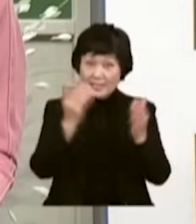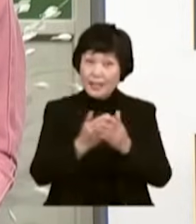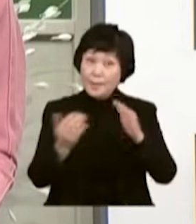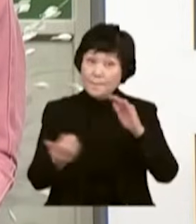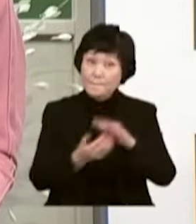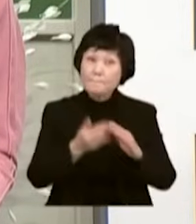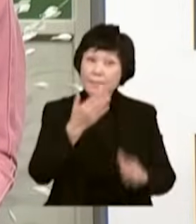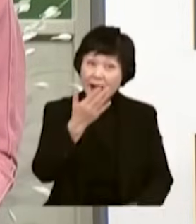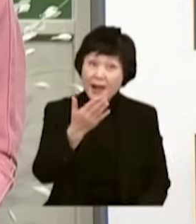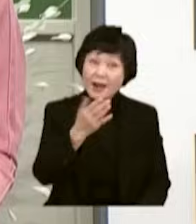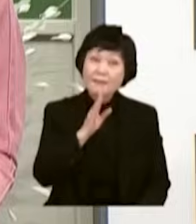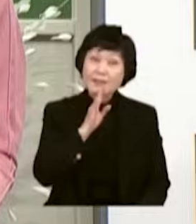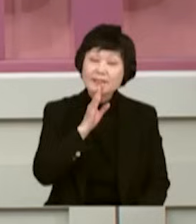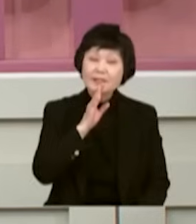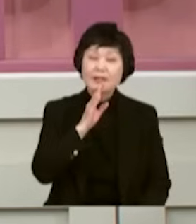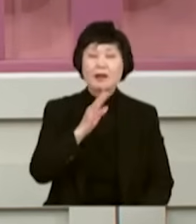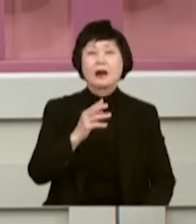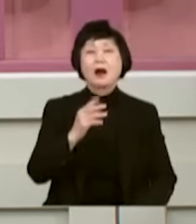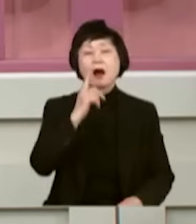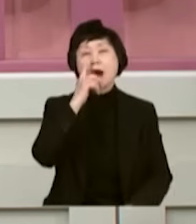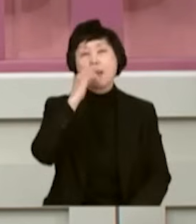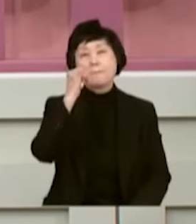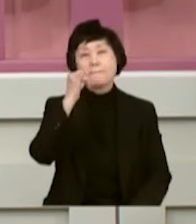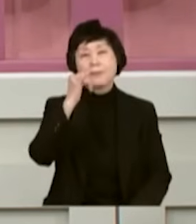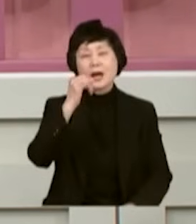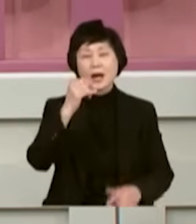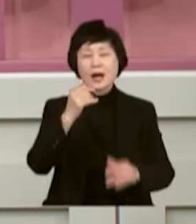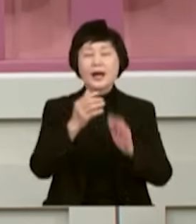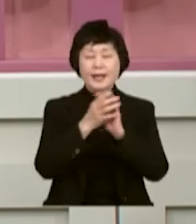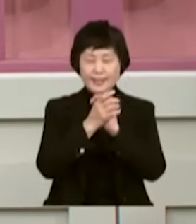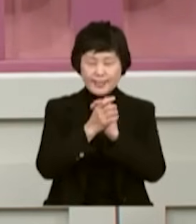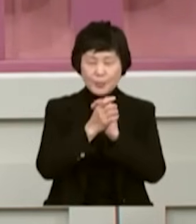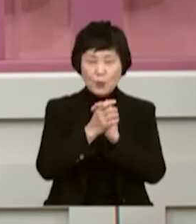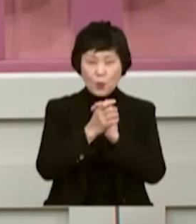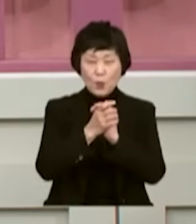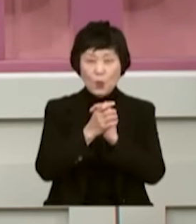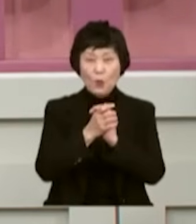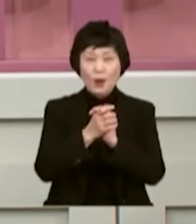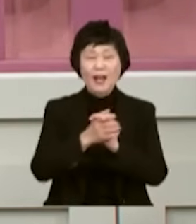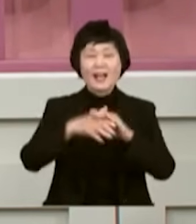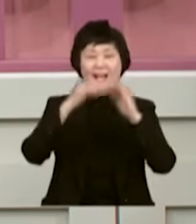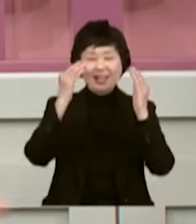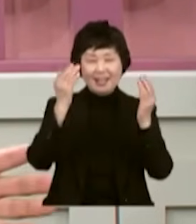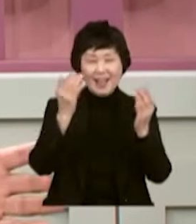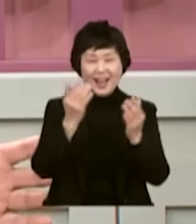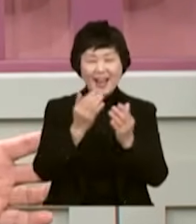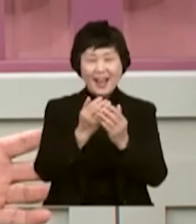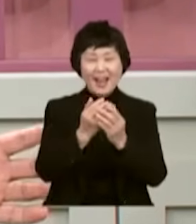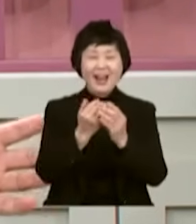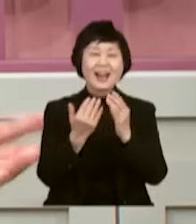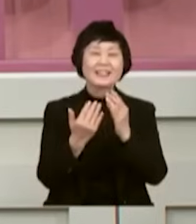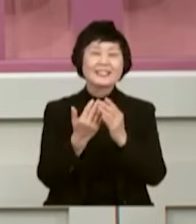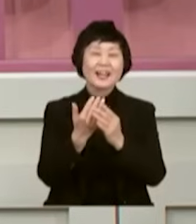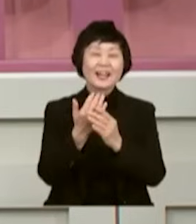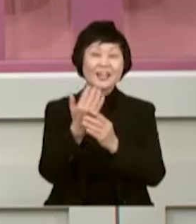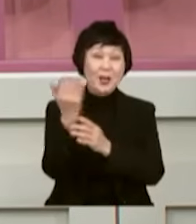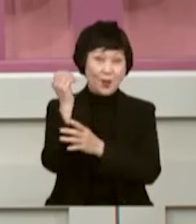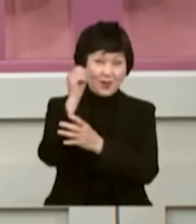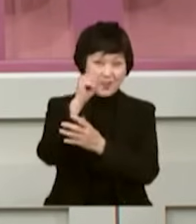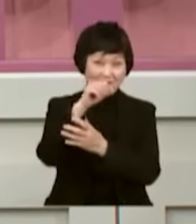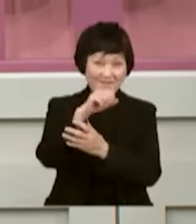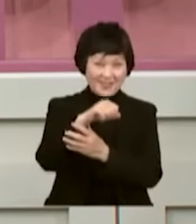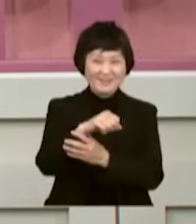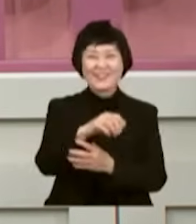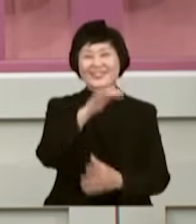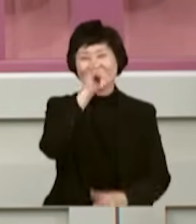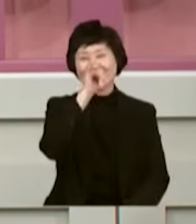그죠? 좀 어머니의 생명을 건 기도가 네. 참 헛되지 않고 네. 그 미랄이 다